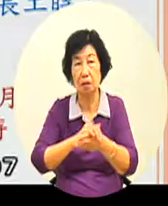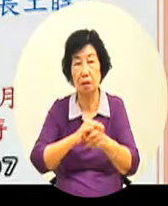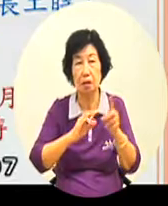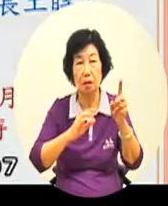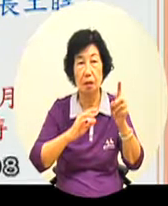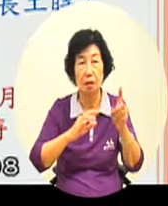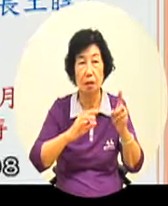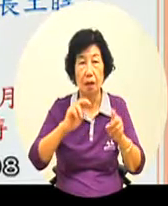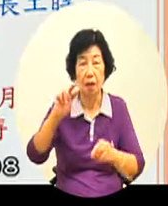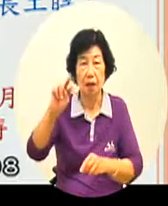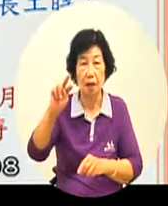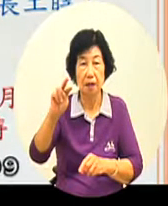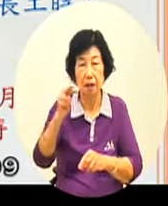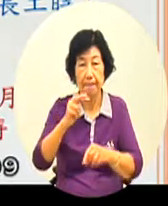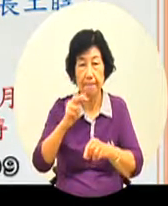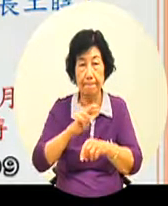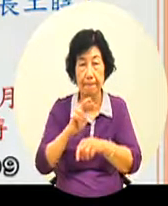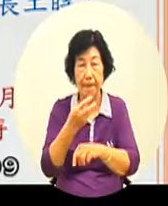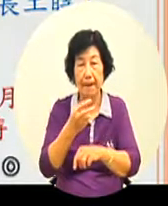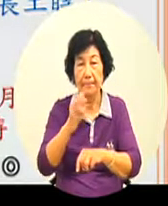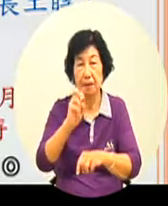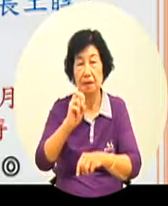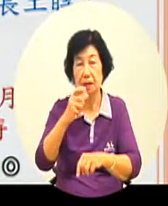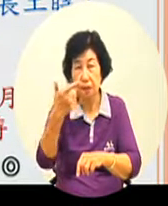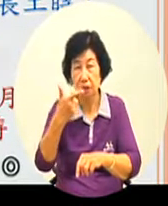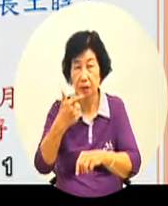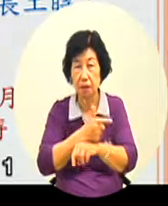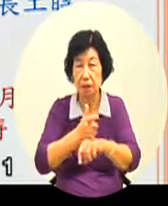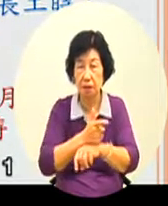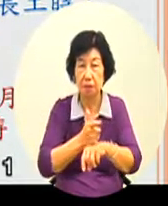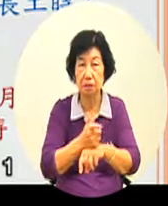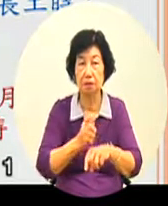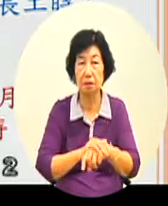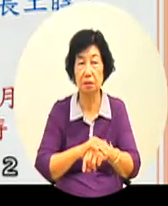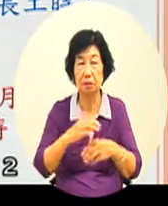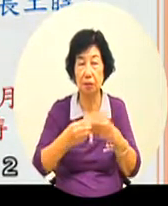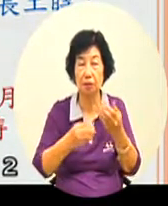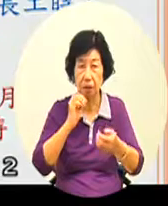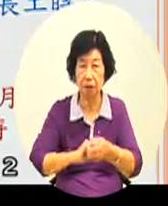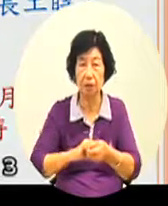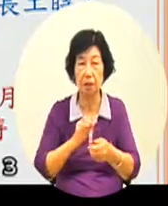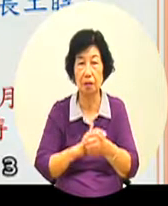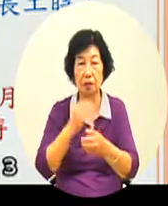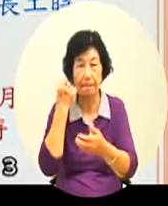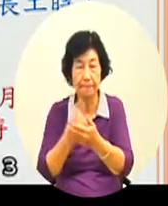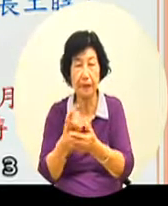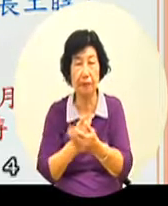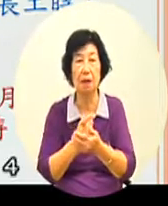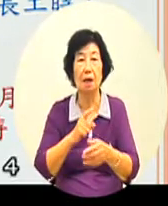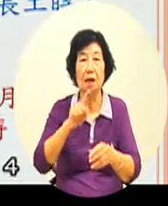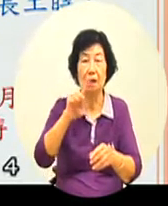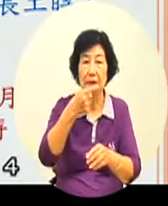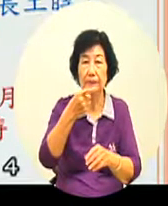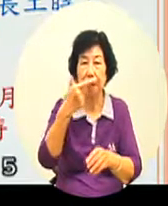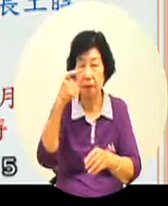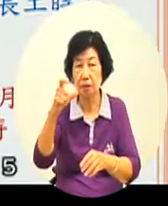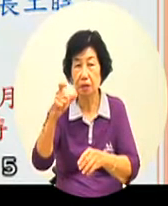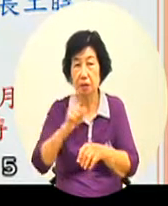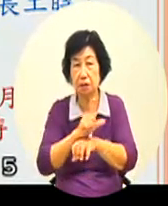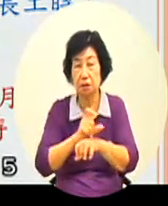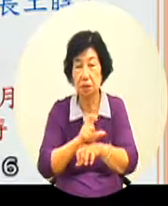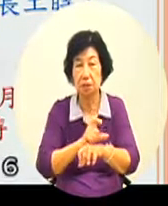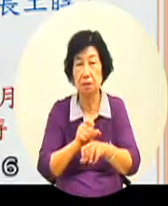206个小时嘛，206个小时，我们从规定每个月法定工时160个小时，每个局处全